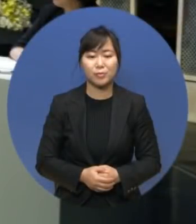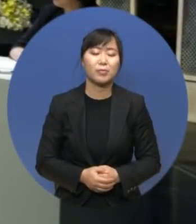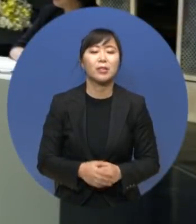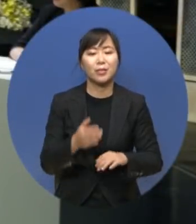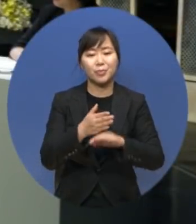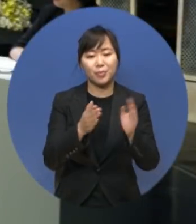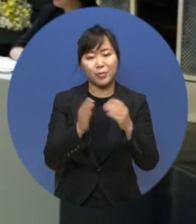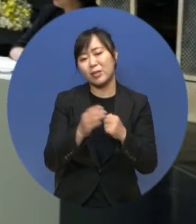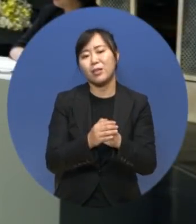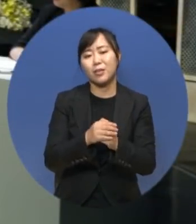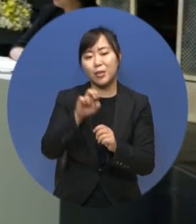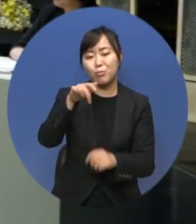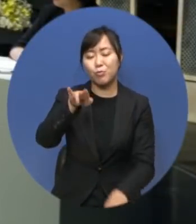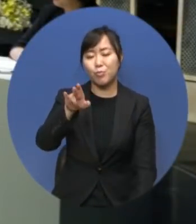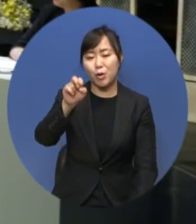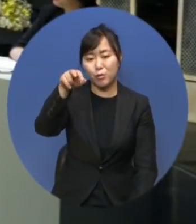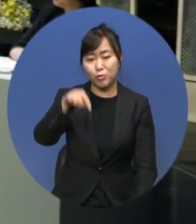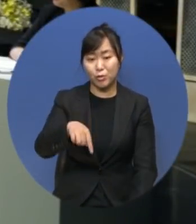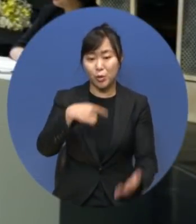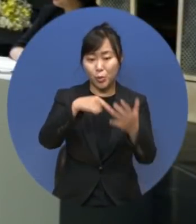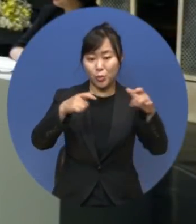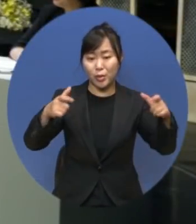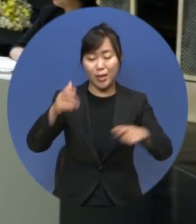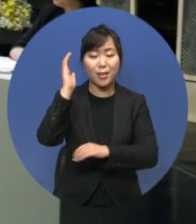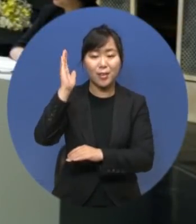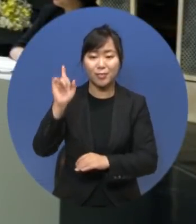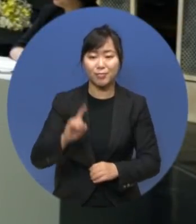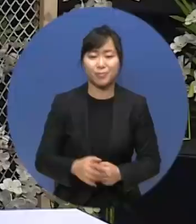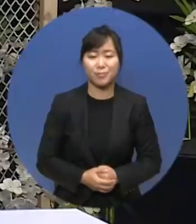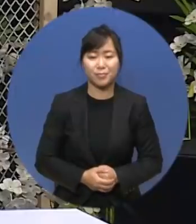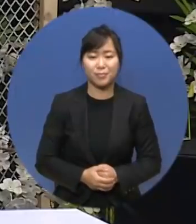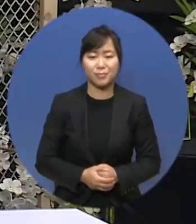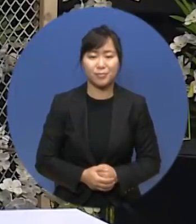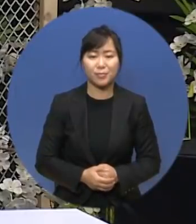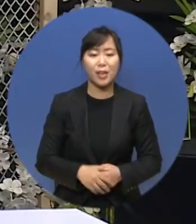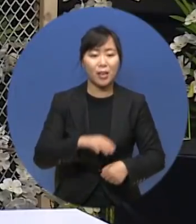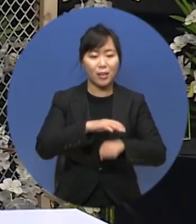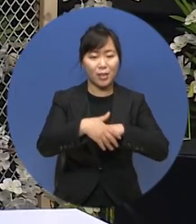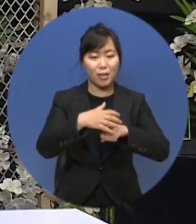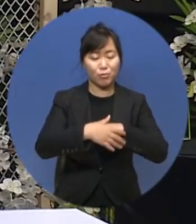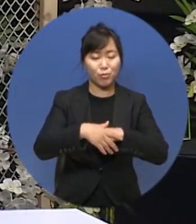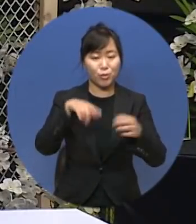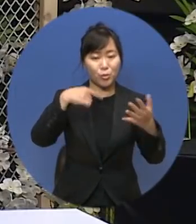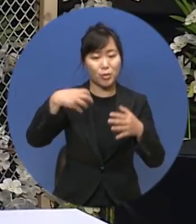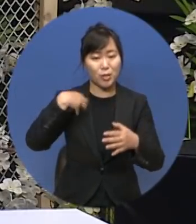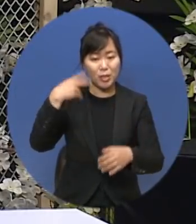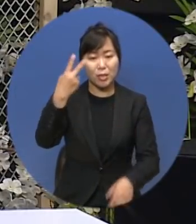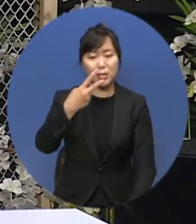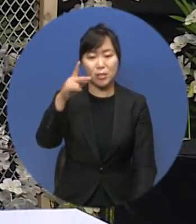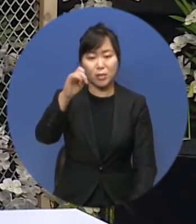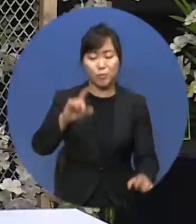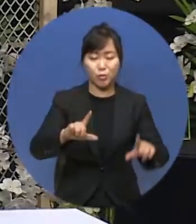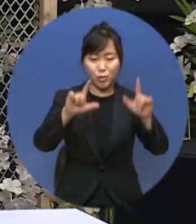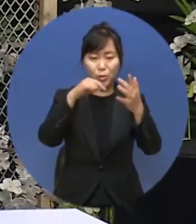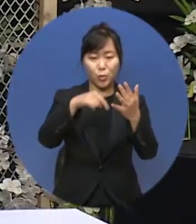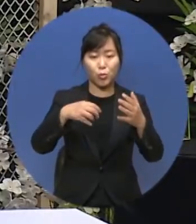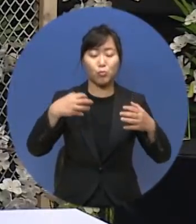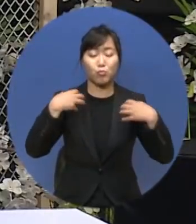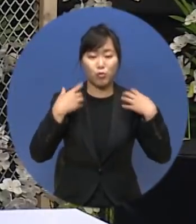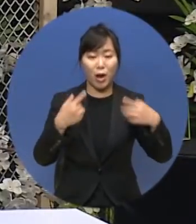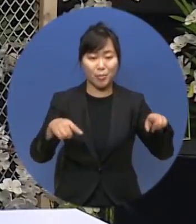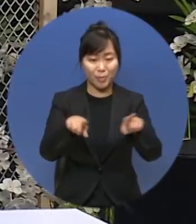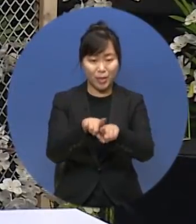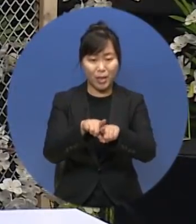이어서 문명수 장사님 교육계 소식 좀 들려주시죠. 예, 대구교육청에서는 2016년 교육부와